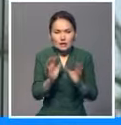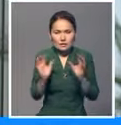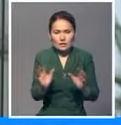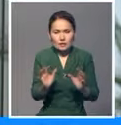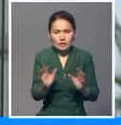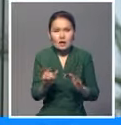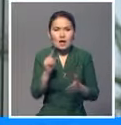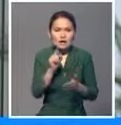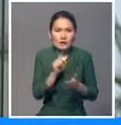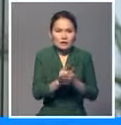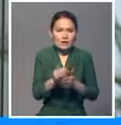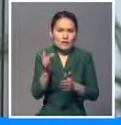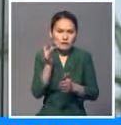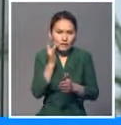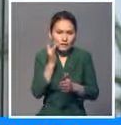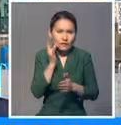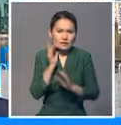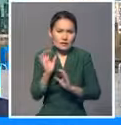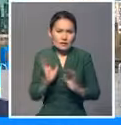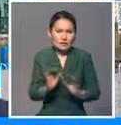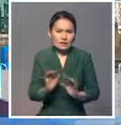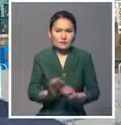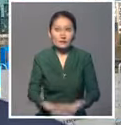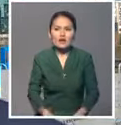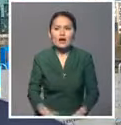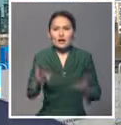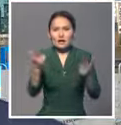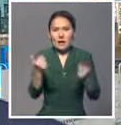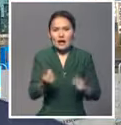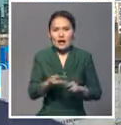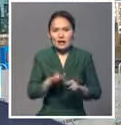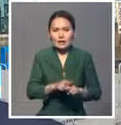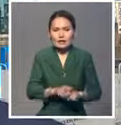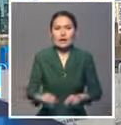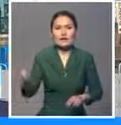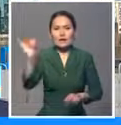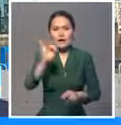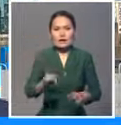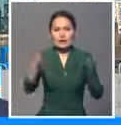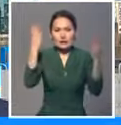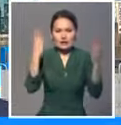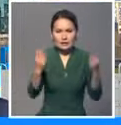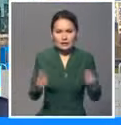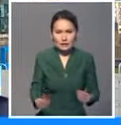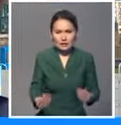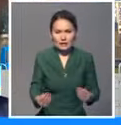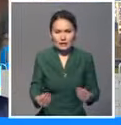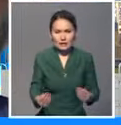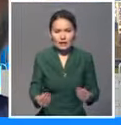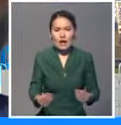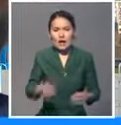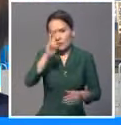жетістерге қолы жету мүмкіншілігі бірдей болу керек. Бұл тарихи сәт, сондықтан біз қазір ең әуелі өзінің айқын